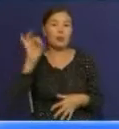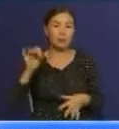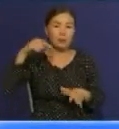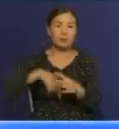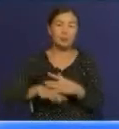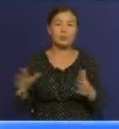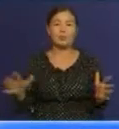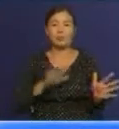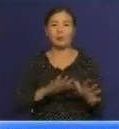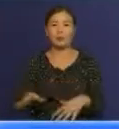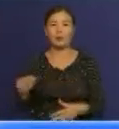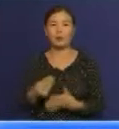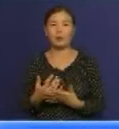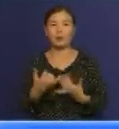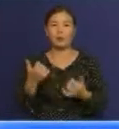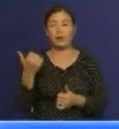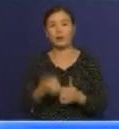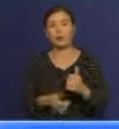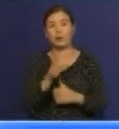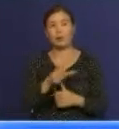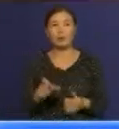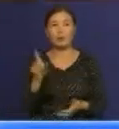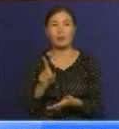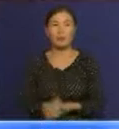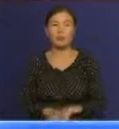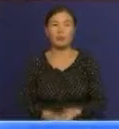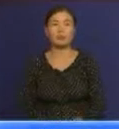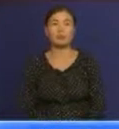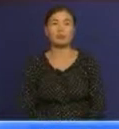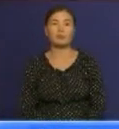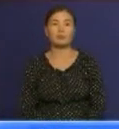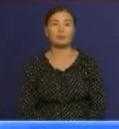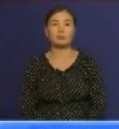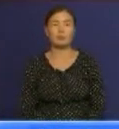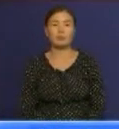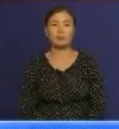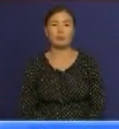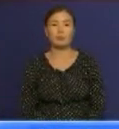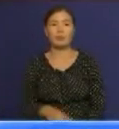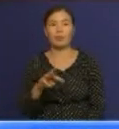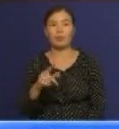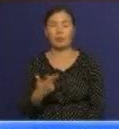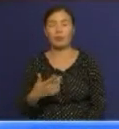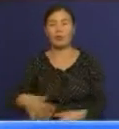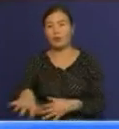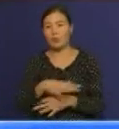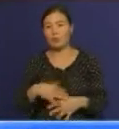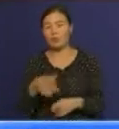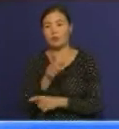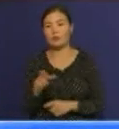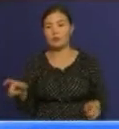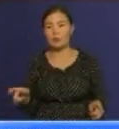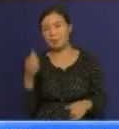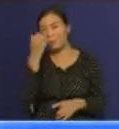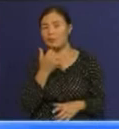бойлап, өткенге құрмет білдіру әрбір адамзат міндеті. Жалпы көпшілік Маңғыстау жұрты Алланың нұры